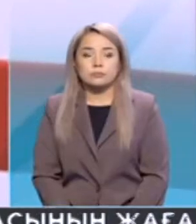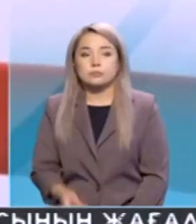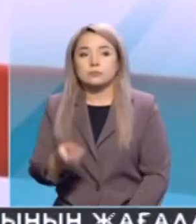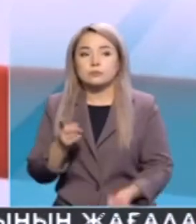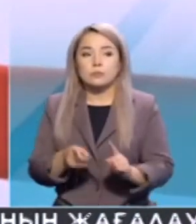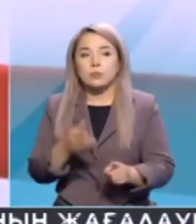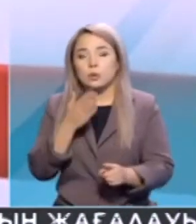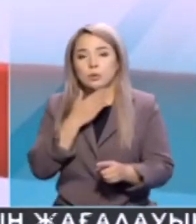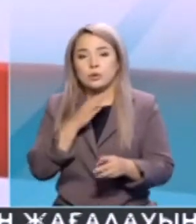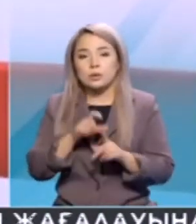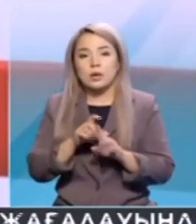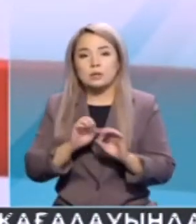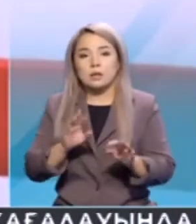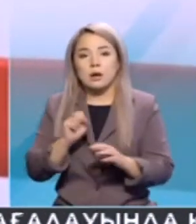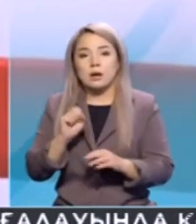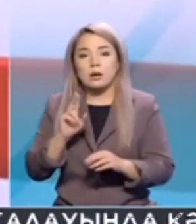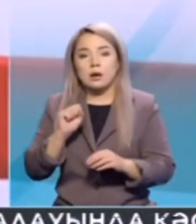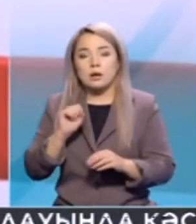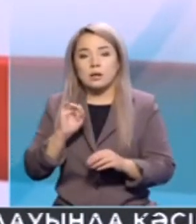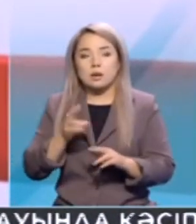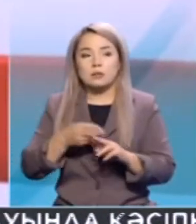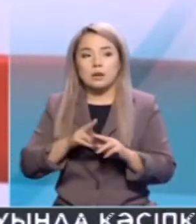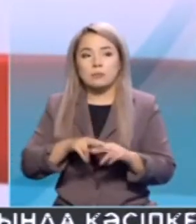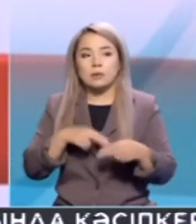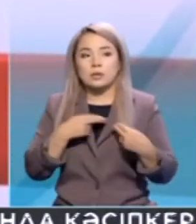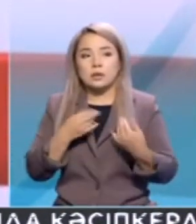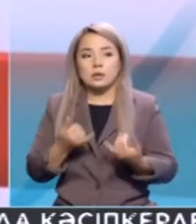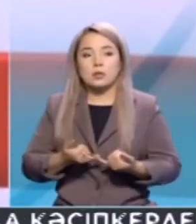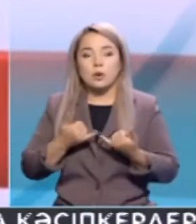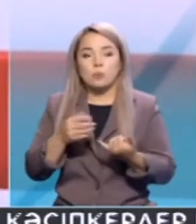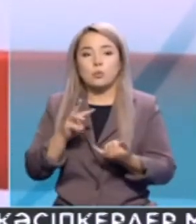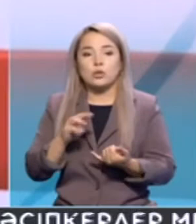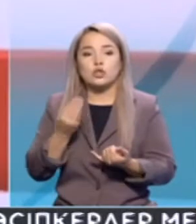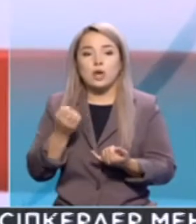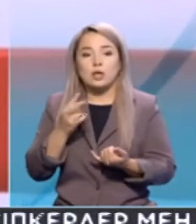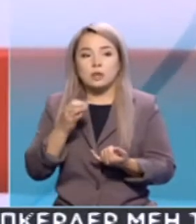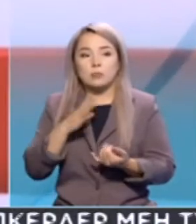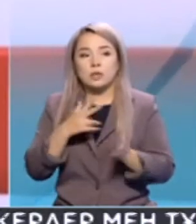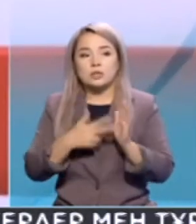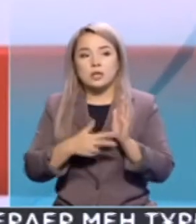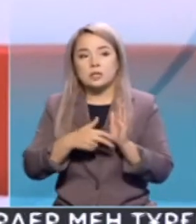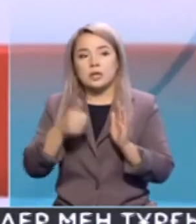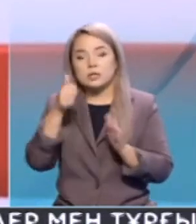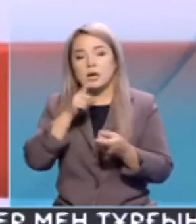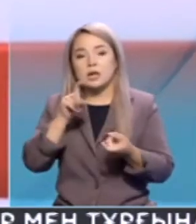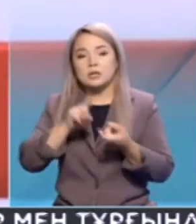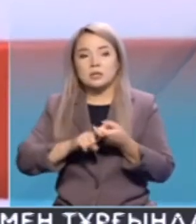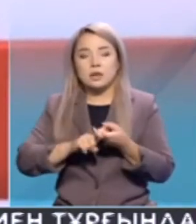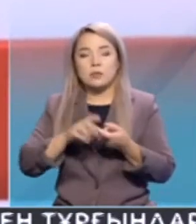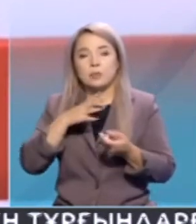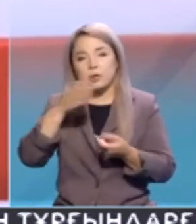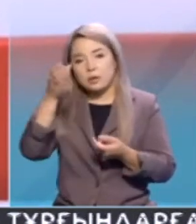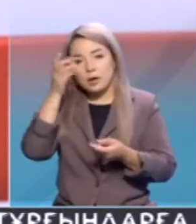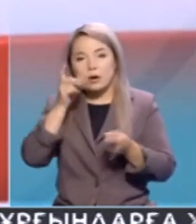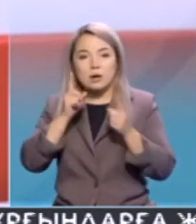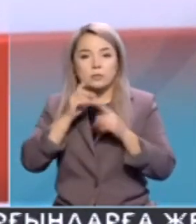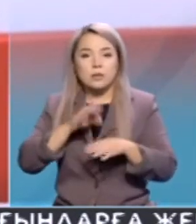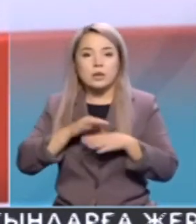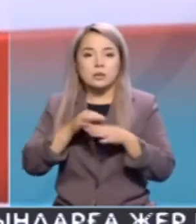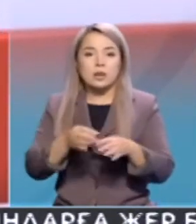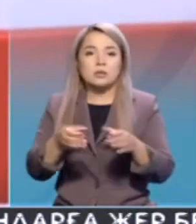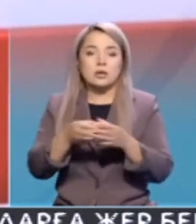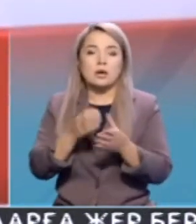Шындық сүйген шайыр Алматыда Ағиық ақынның Қазақстанның еңбегері Мұхтар Шахановтың 80 жылдығына орай халықаралық ғылыми тәжірибелік конференция